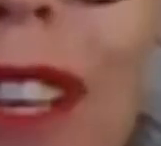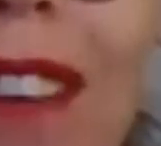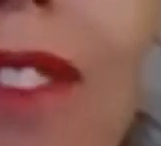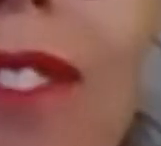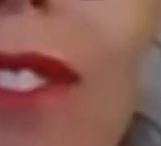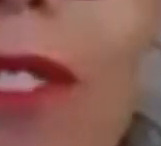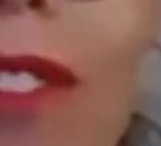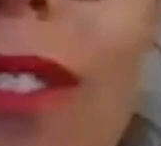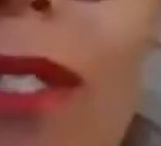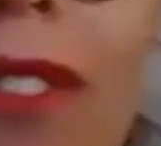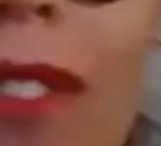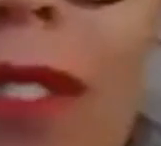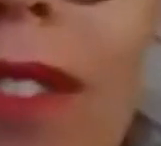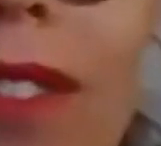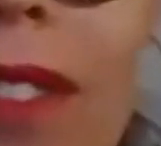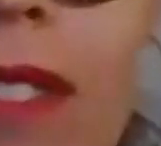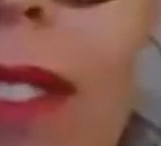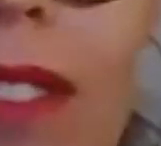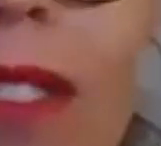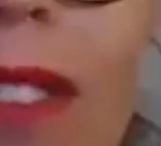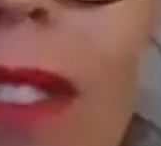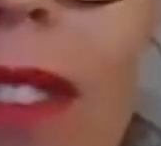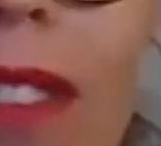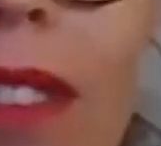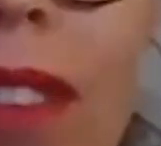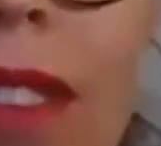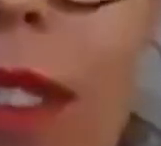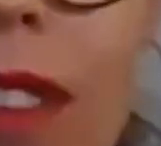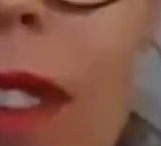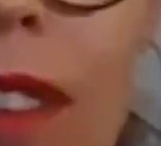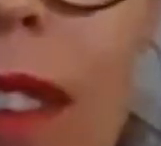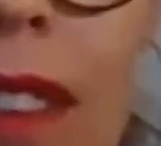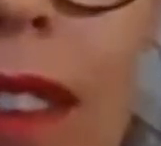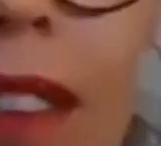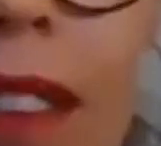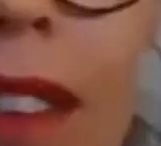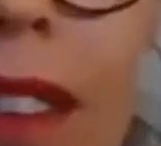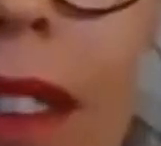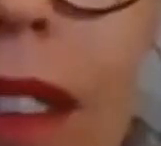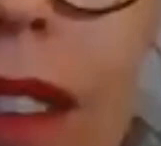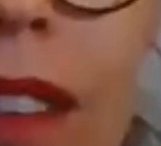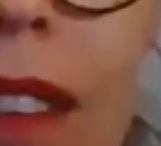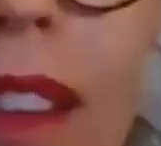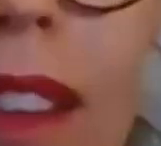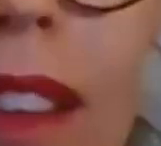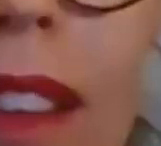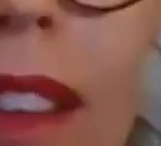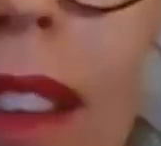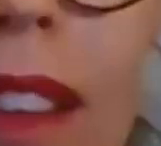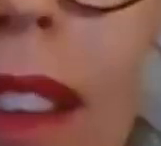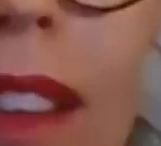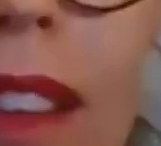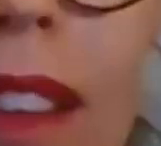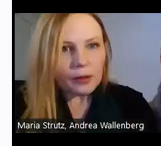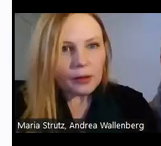att det funkar. Precis, jag provar, vi gör så här så att det verkligen följer med. Går in och ut och